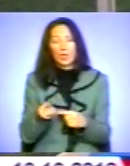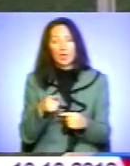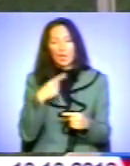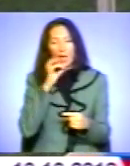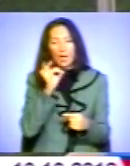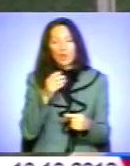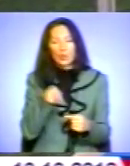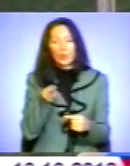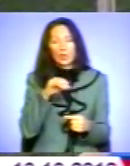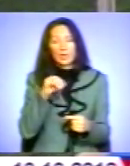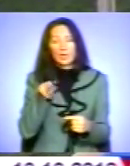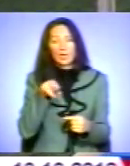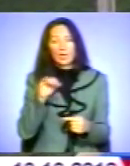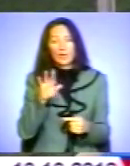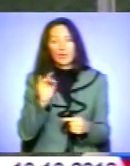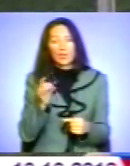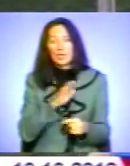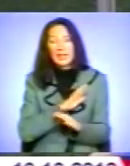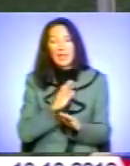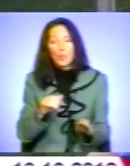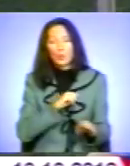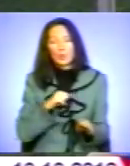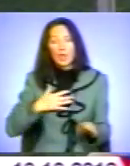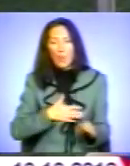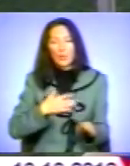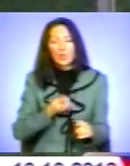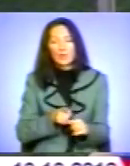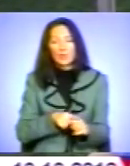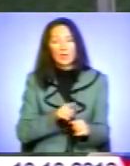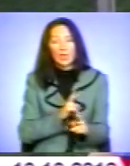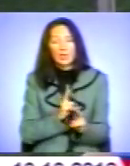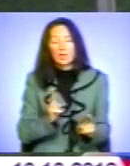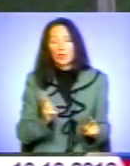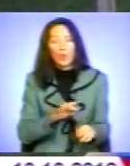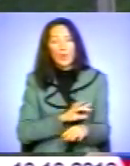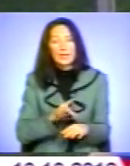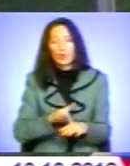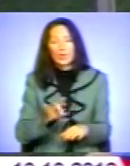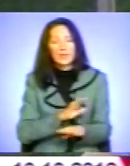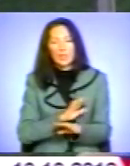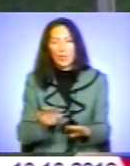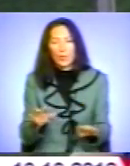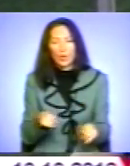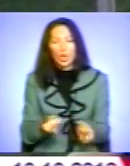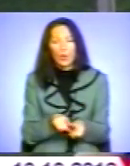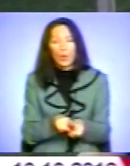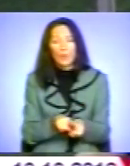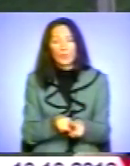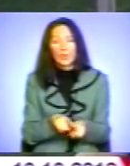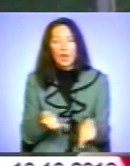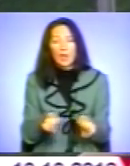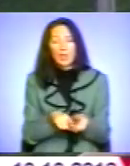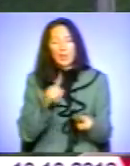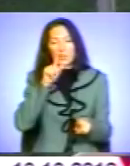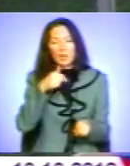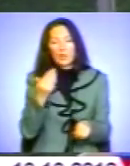не було, щоб він кажу, сам пережив це все, ні з ким не знущався, ні нічого такого не було. Ну а так, я знаю,